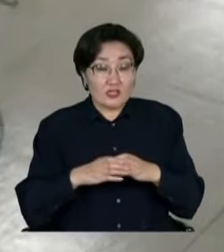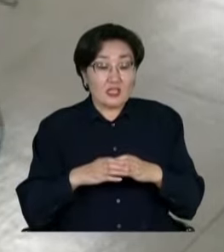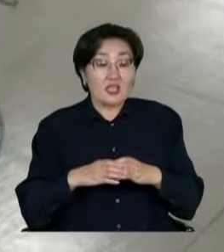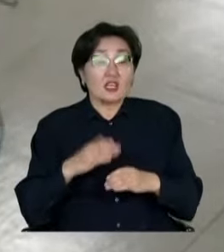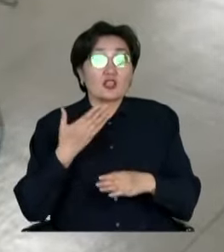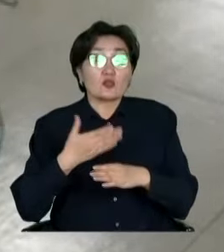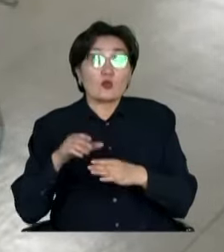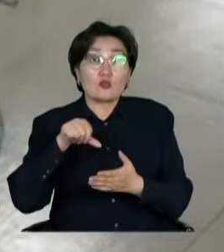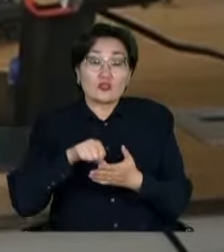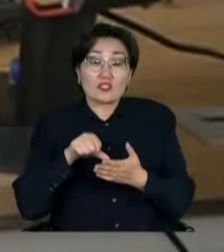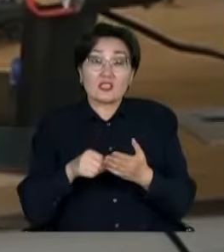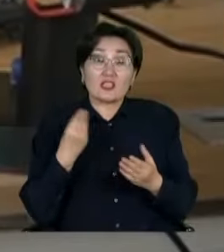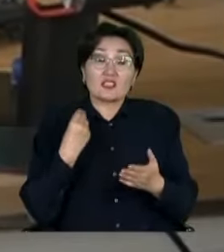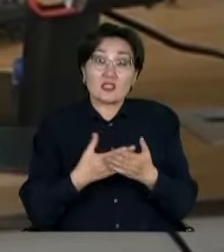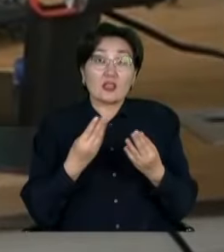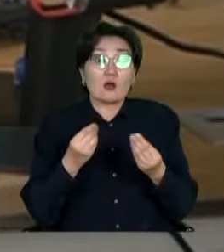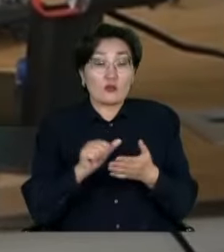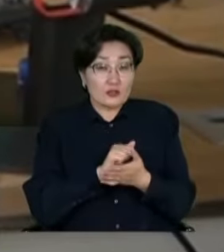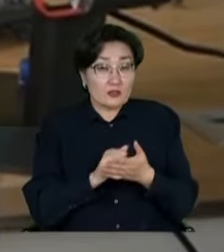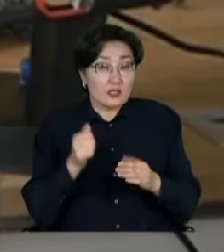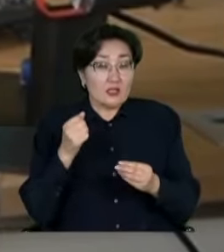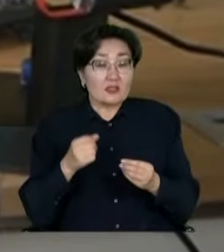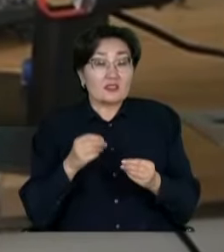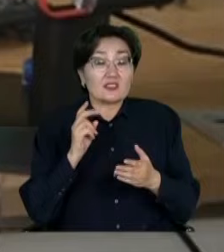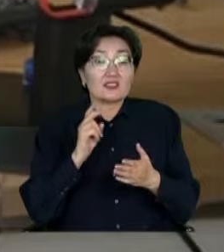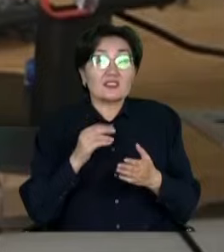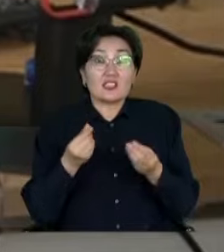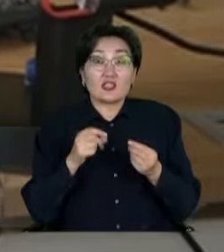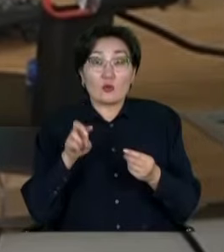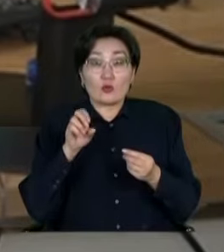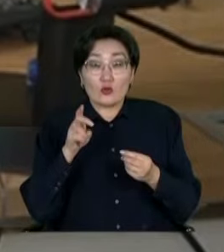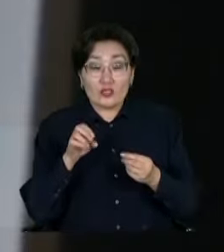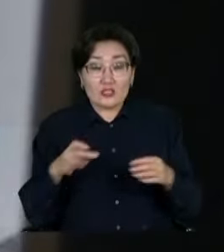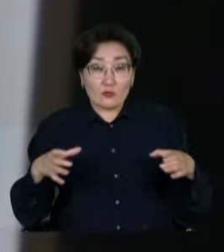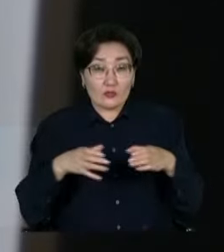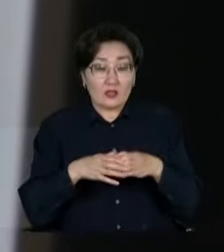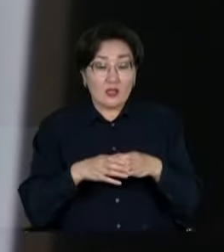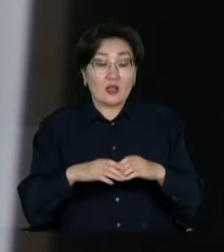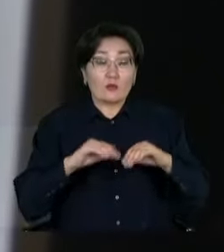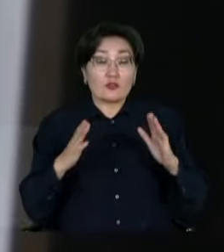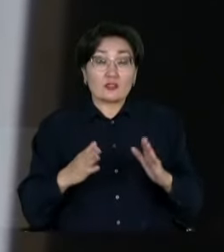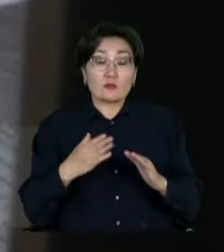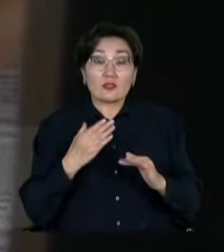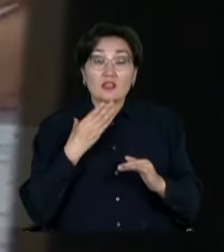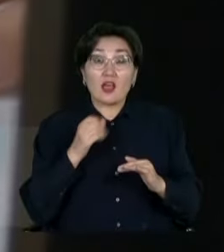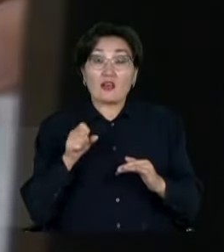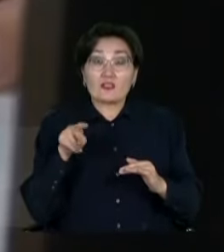бумаг, производных финансовых инструментов, деньги на брокерских счетах, объекты интеллектуальной собственности, авторское